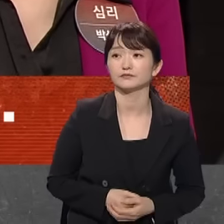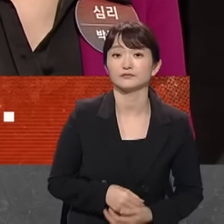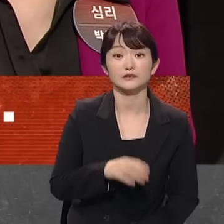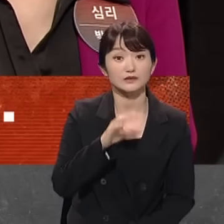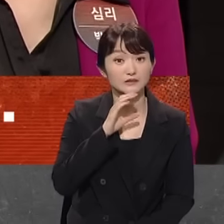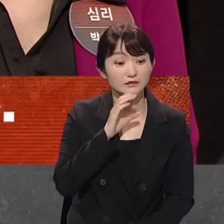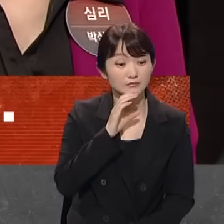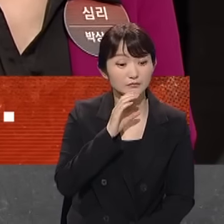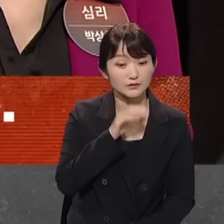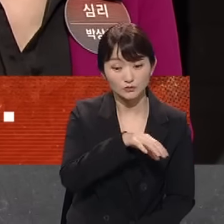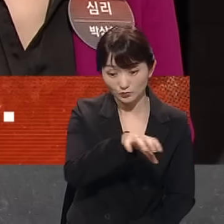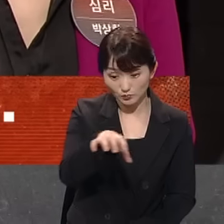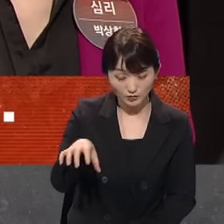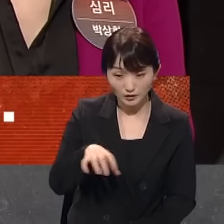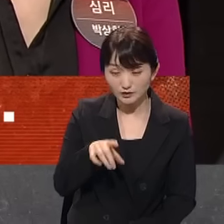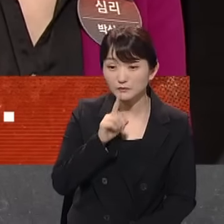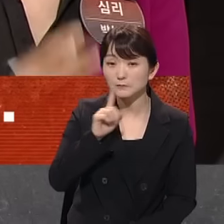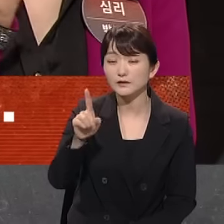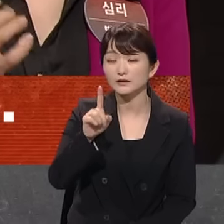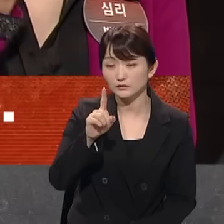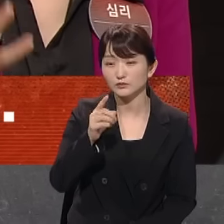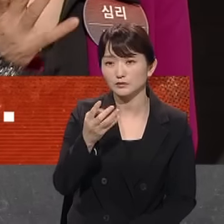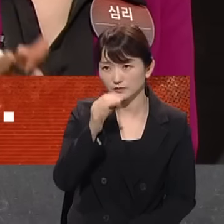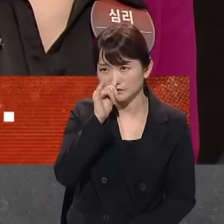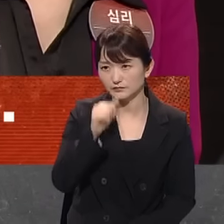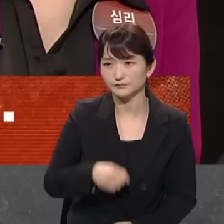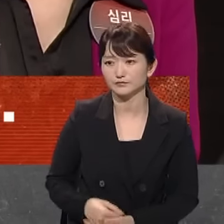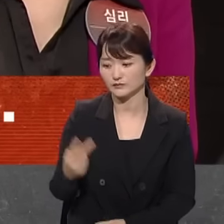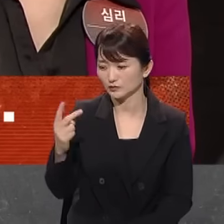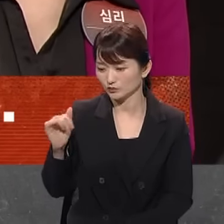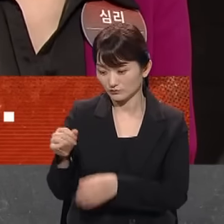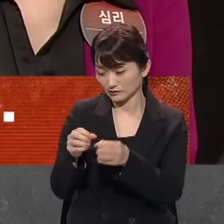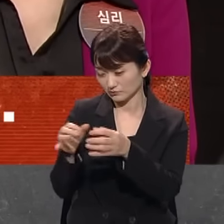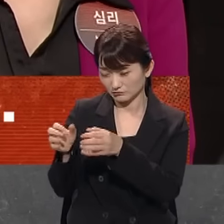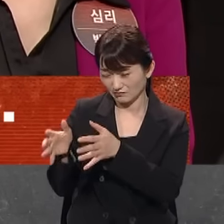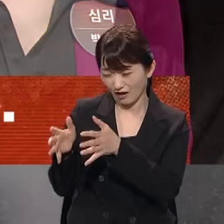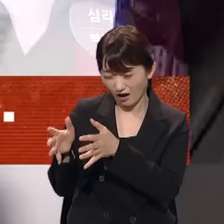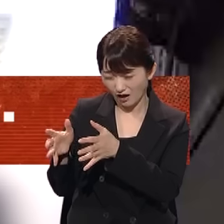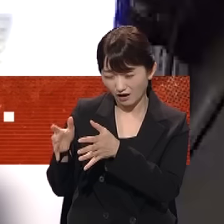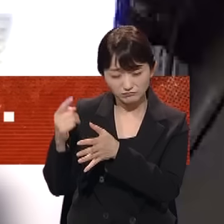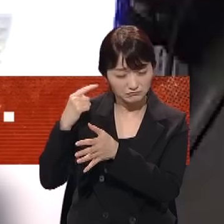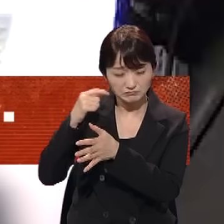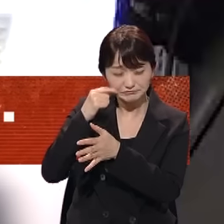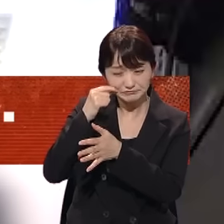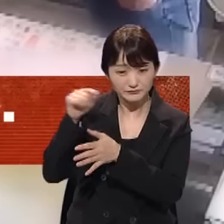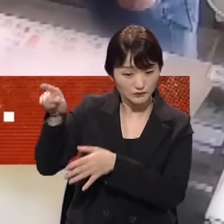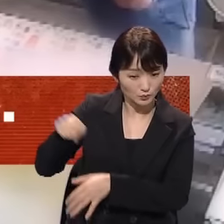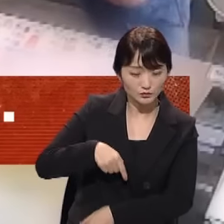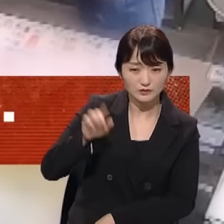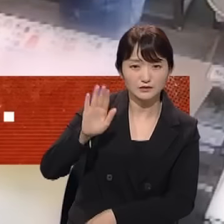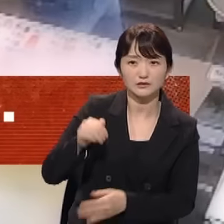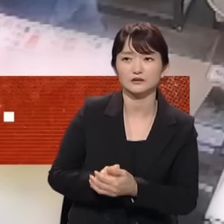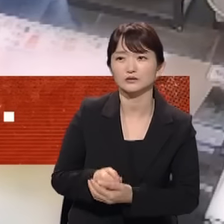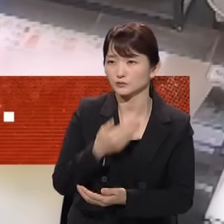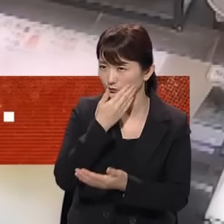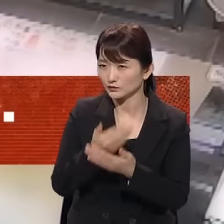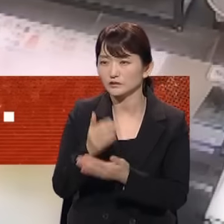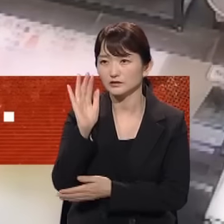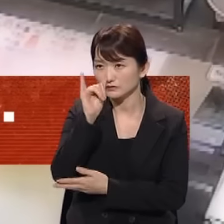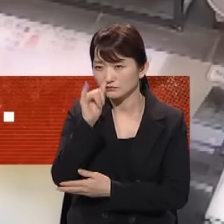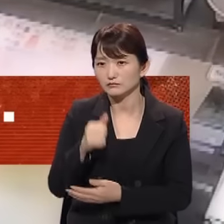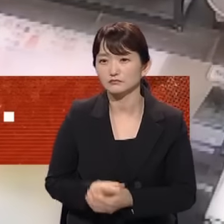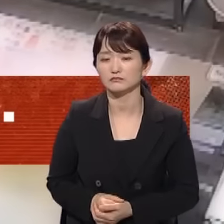음료 주시는 곳이 많잖아요. 예. 그랬는데도 이분들이 막 두 분이 얘기하시느라고 못 들었는지 안 오더라는 거예요. 그래서 아, 중요한 얘기가 있나 보다.